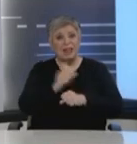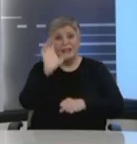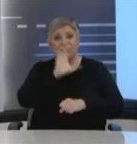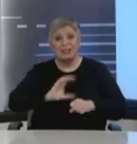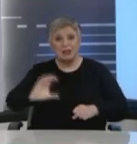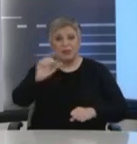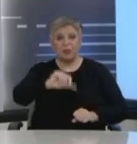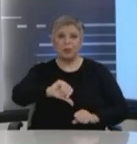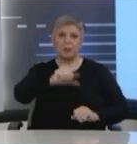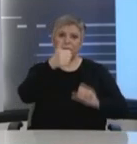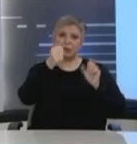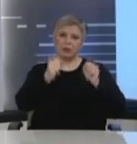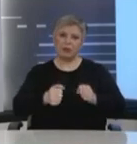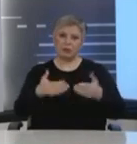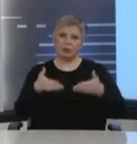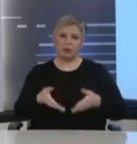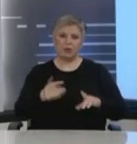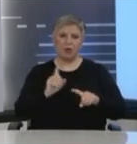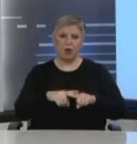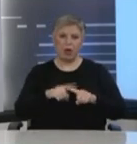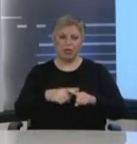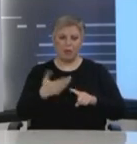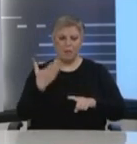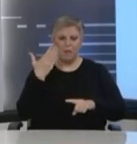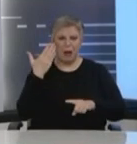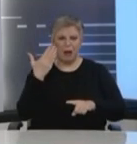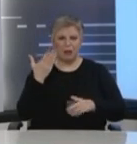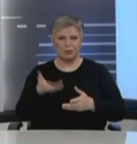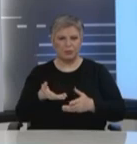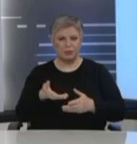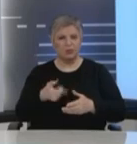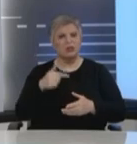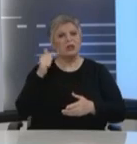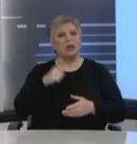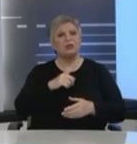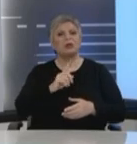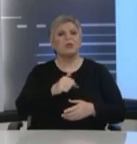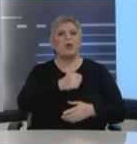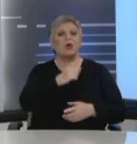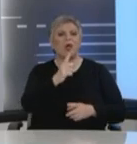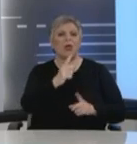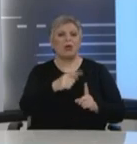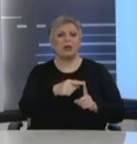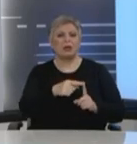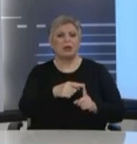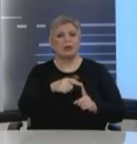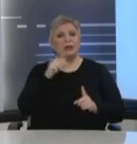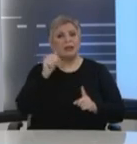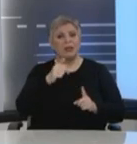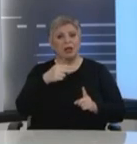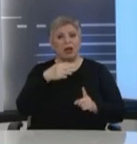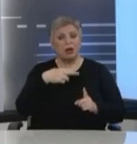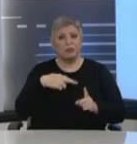εκείνη. Και αυτό ήταν απλώς ένα τμήμα, μία μόνο πτυχή της γενικευμένης